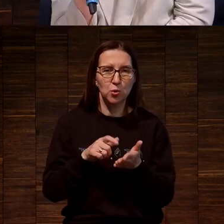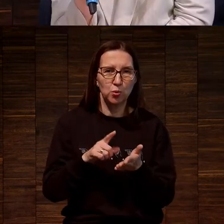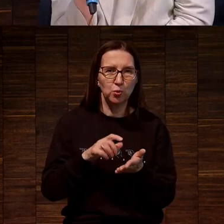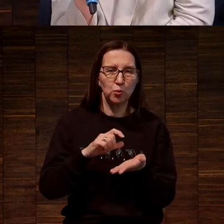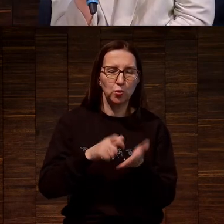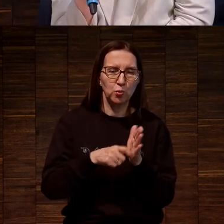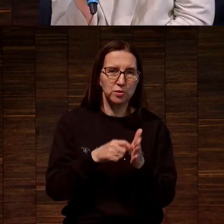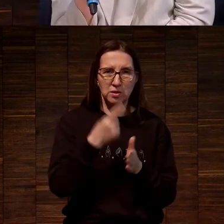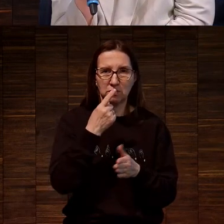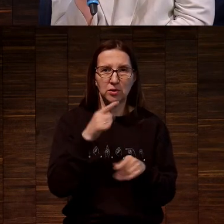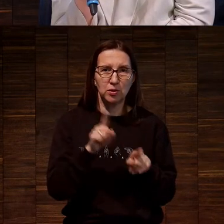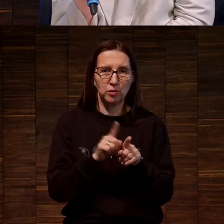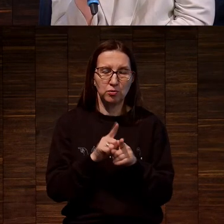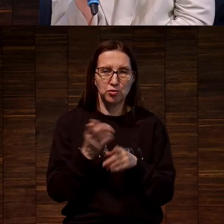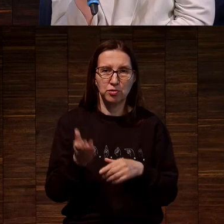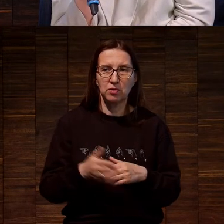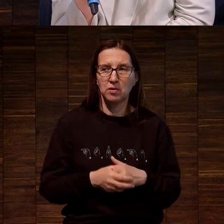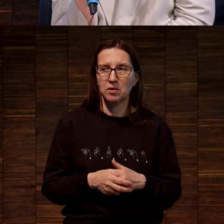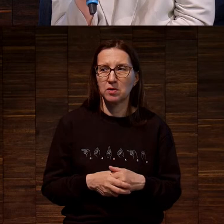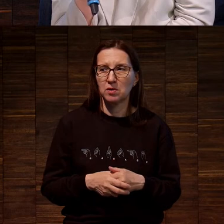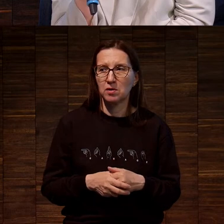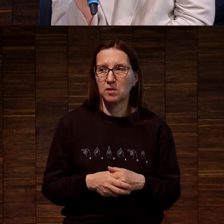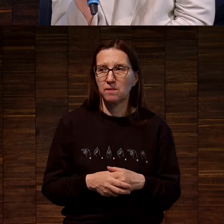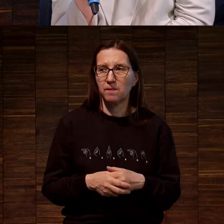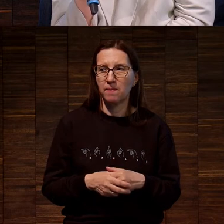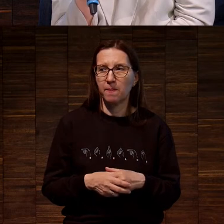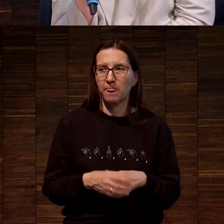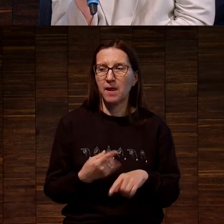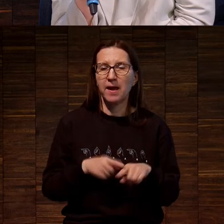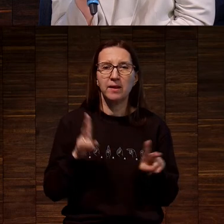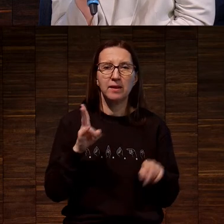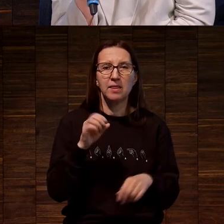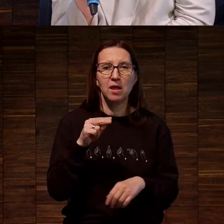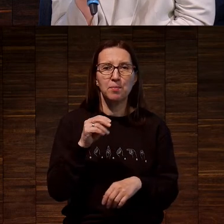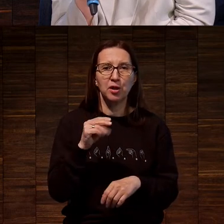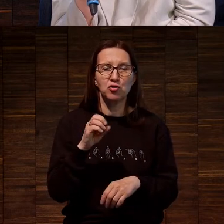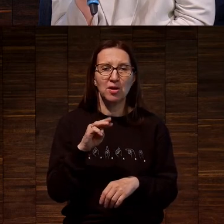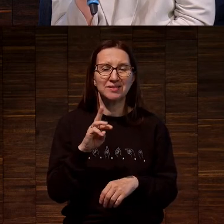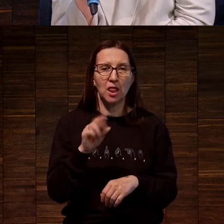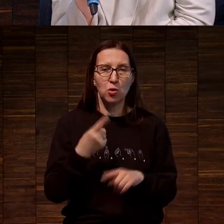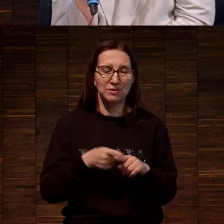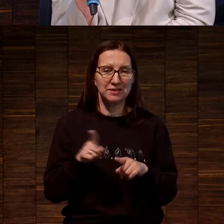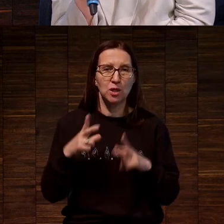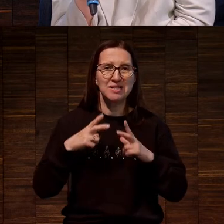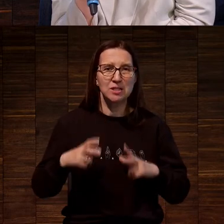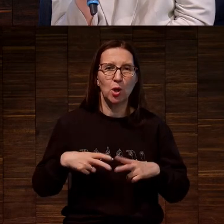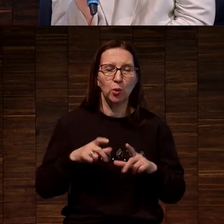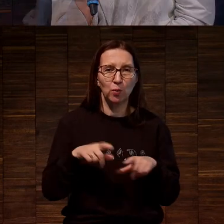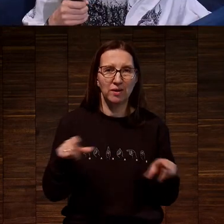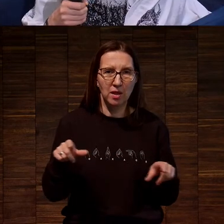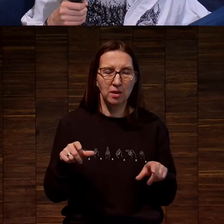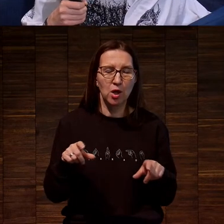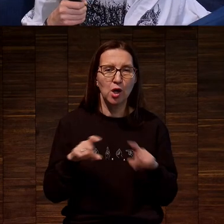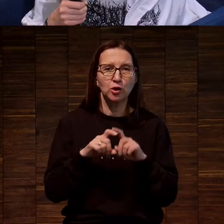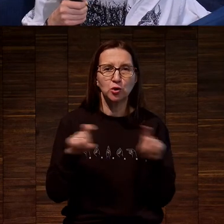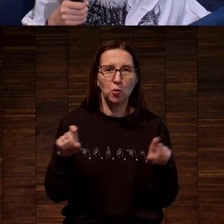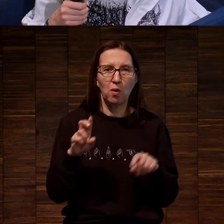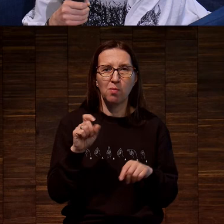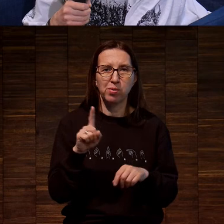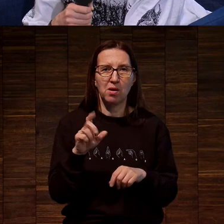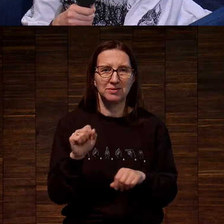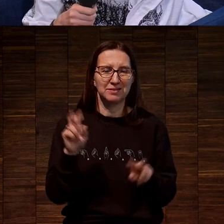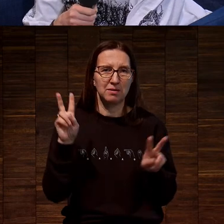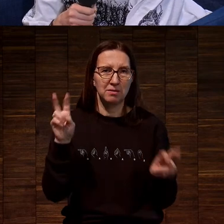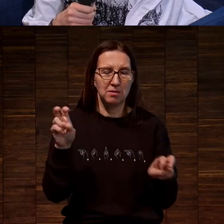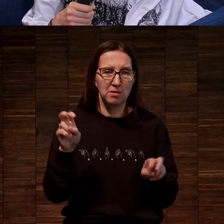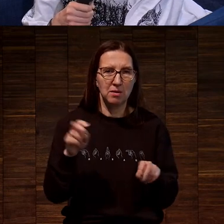Тоже на Нидаре. Тоже Нидар. Это не причастности, это студенты мастерской школы База,